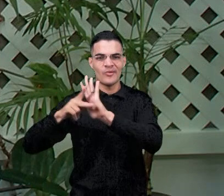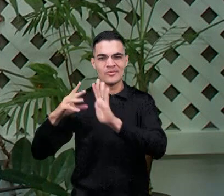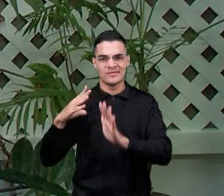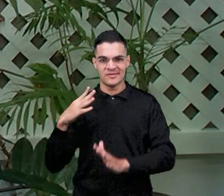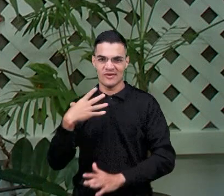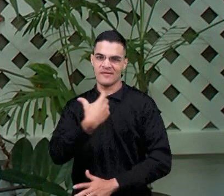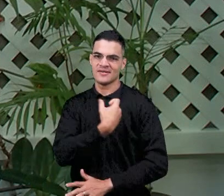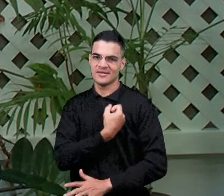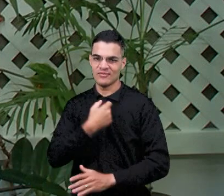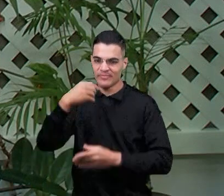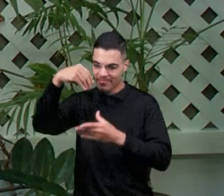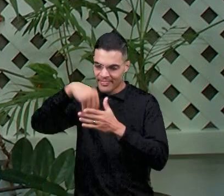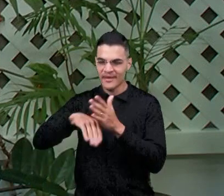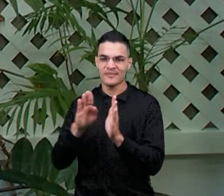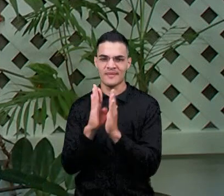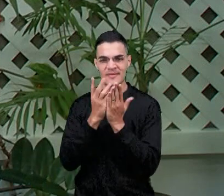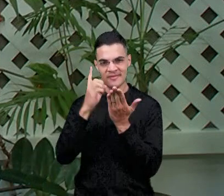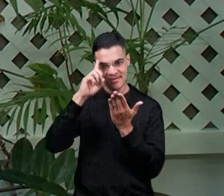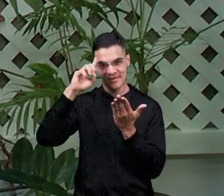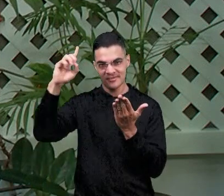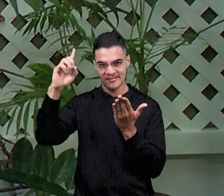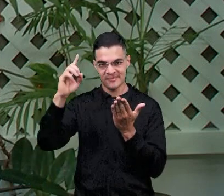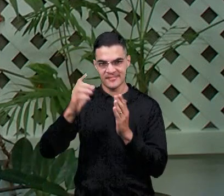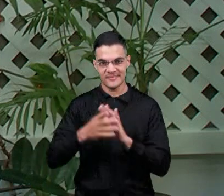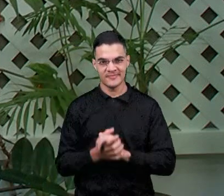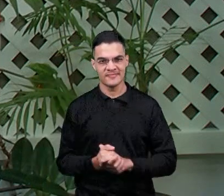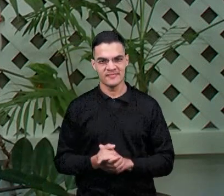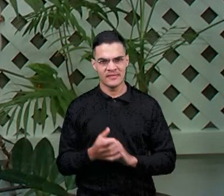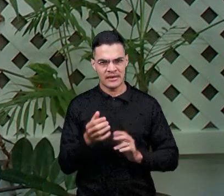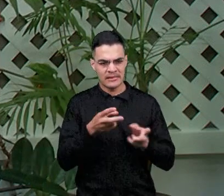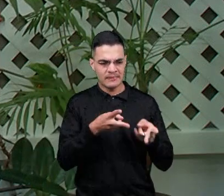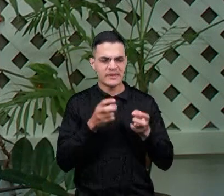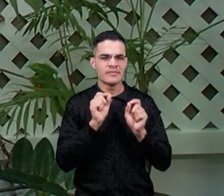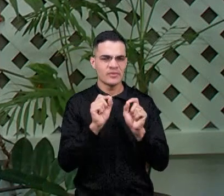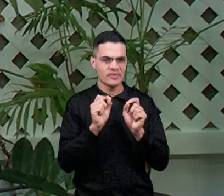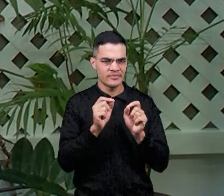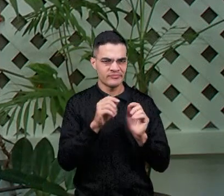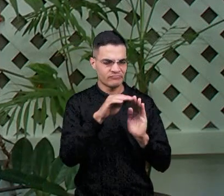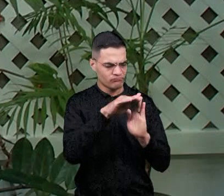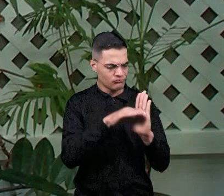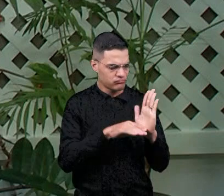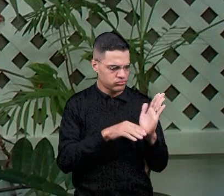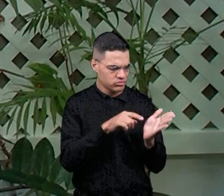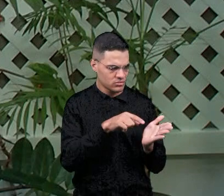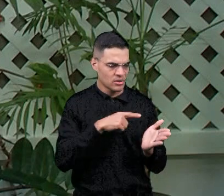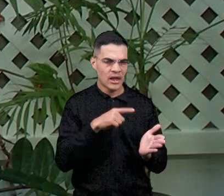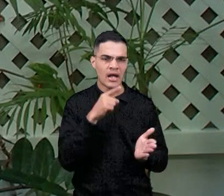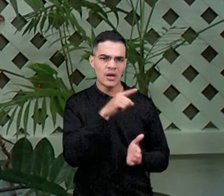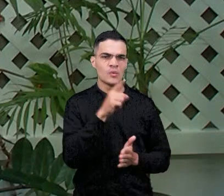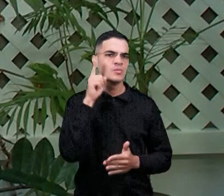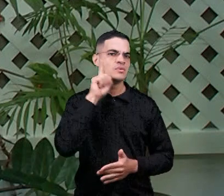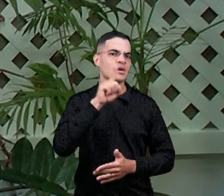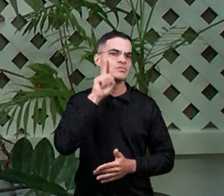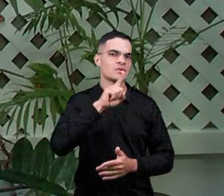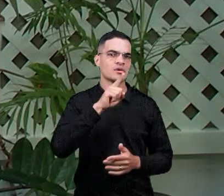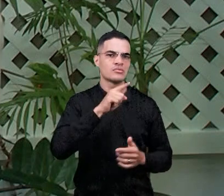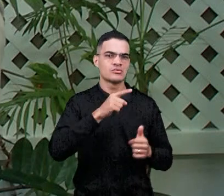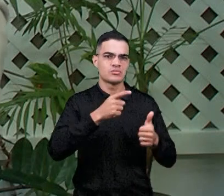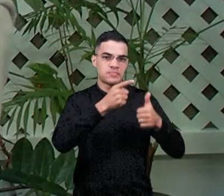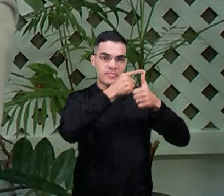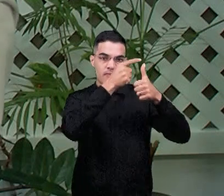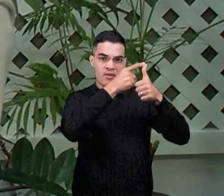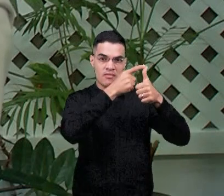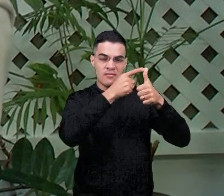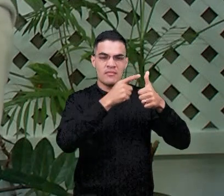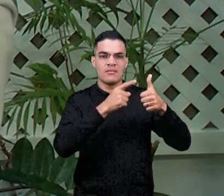Dieu. Et nous voyons ici, par exemple, à l'étranger, nous avons aujourd'hui les États-Unis en première place, avec